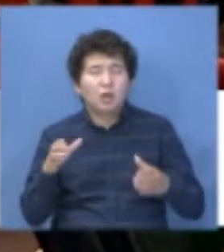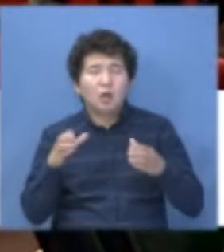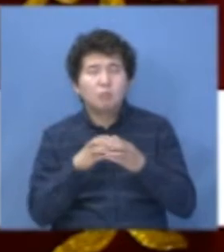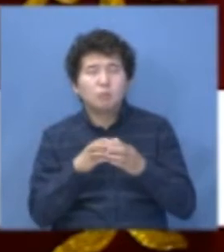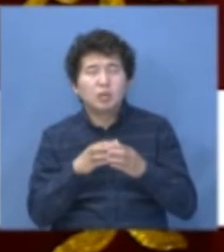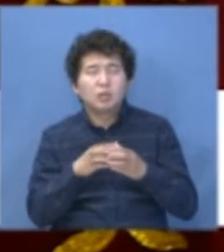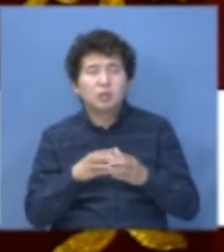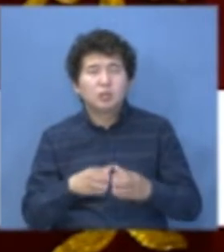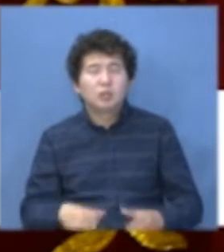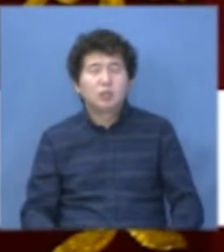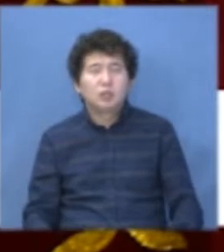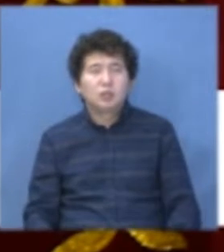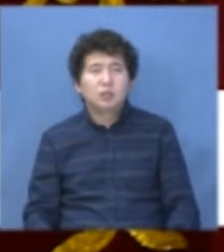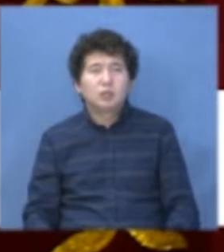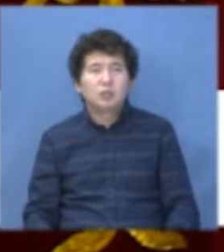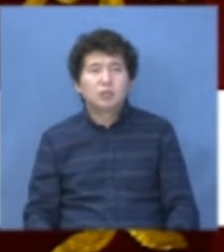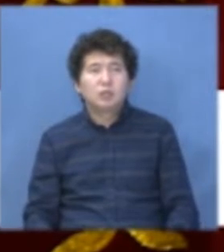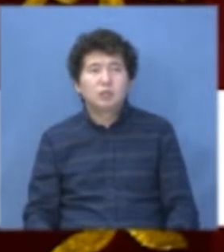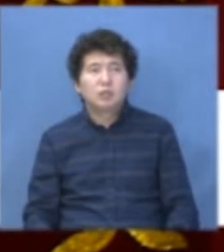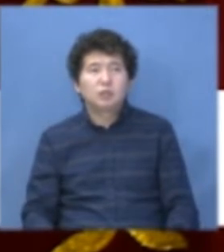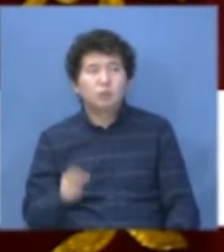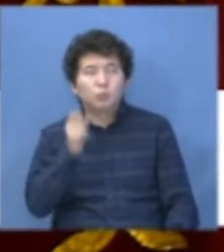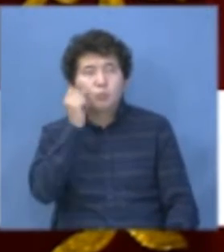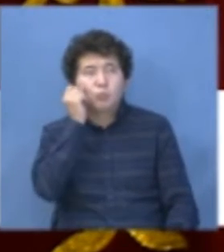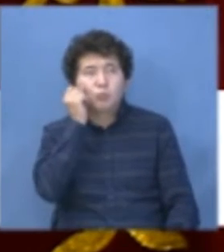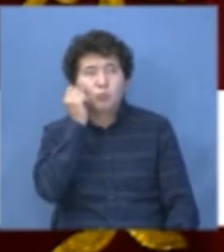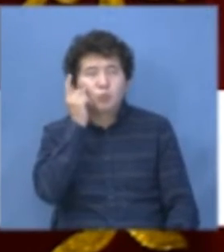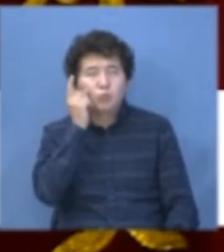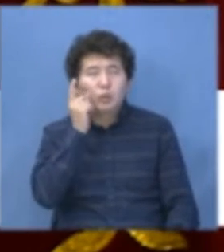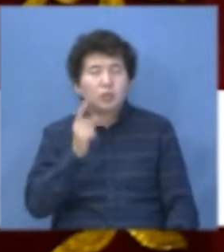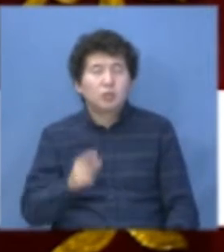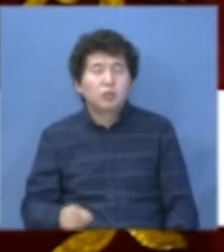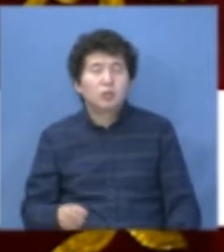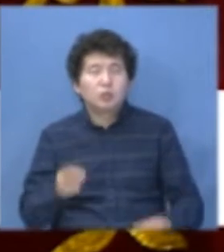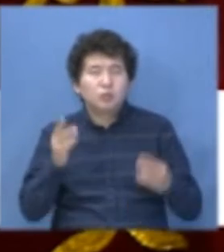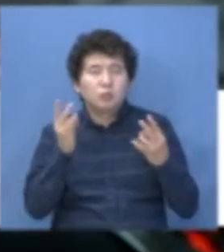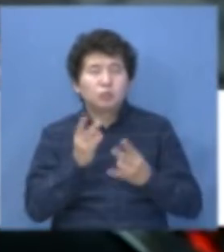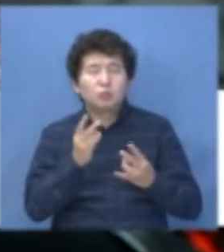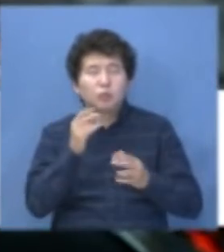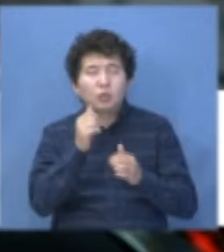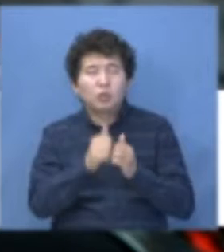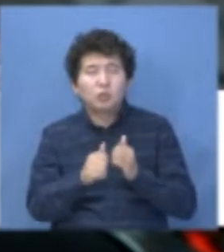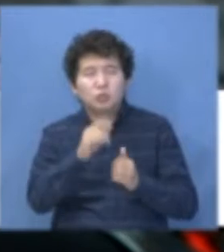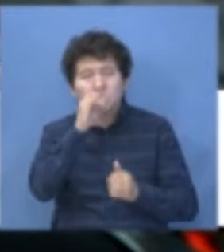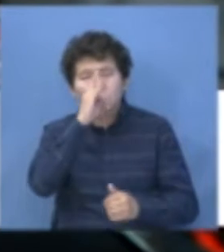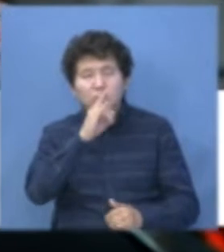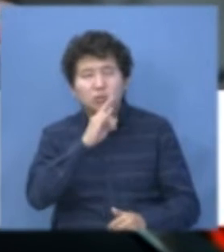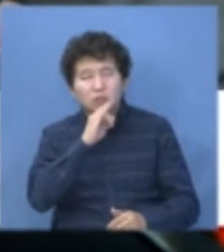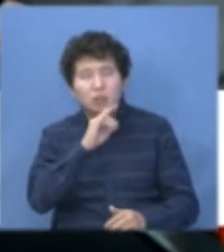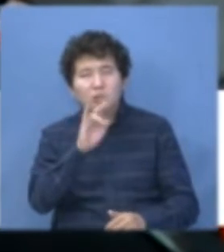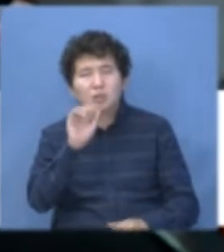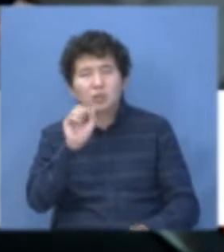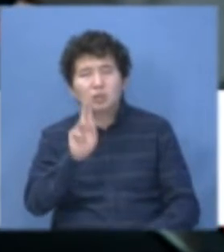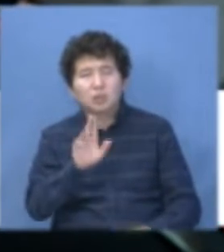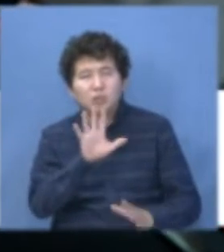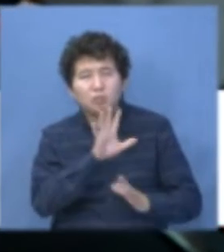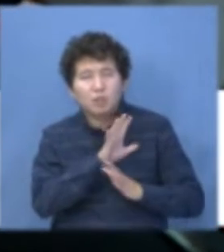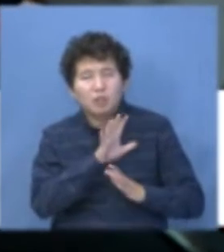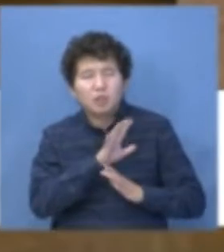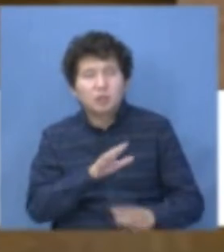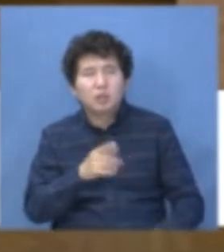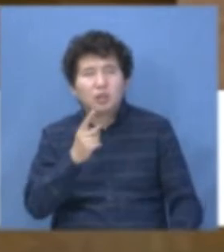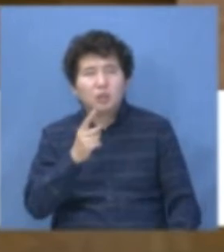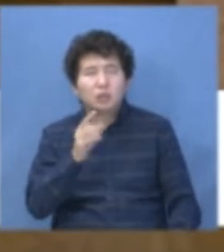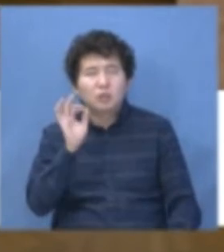бүге-шүгесіне дейін зерттеп, кірісі мен шығысын анықтап алу керек. Мемлекет басшысы әрбір қазақстандық ұлттық байлықтан бір бөлігін иеленуге құқылы деп